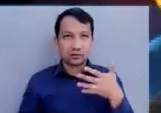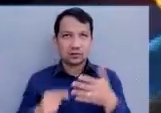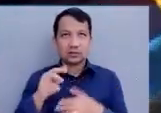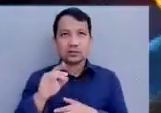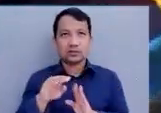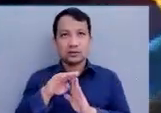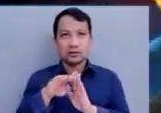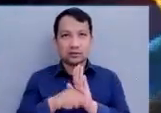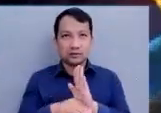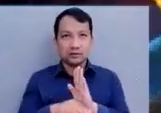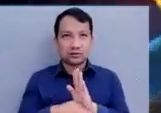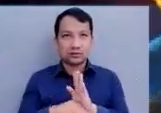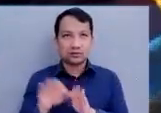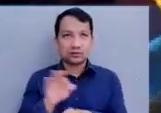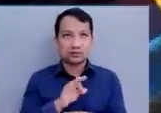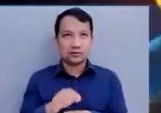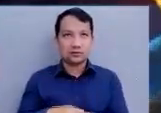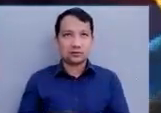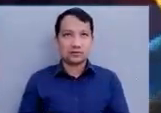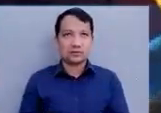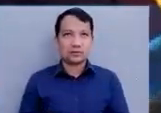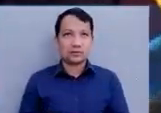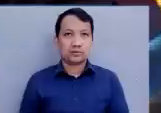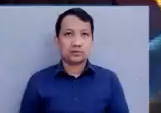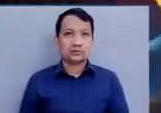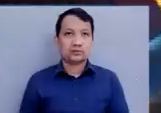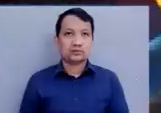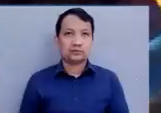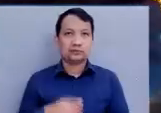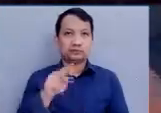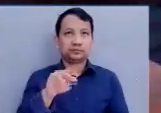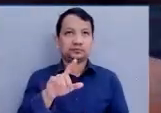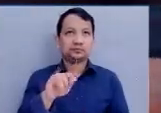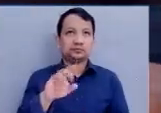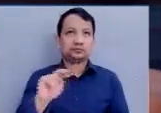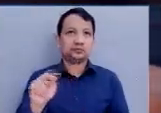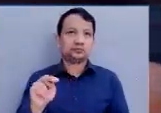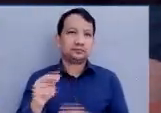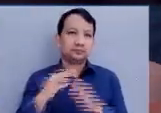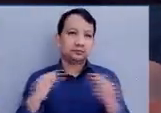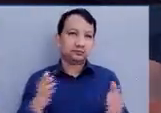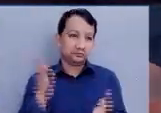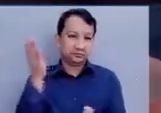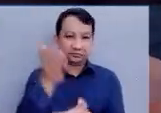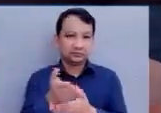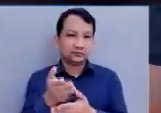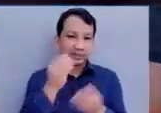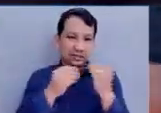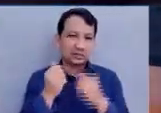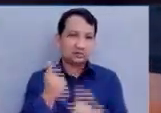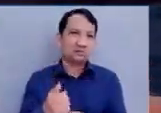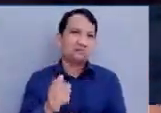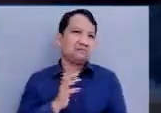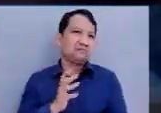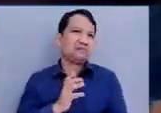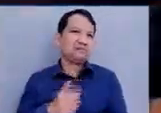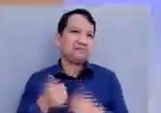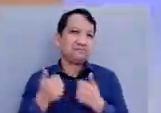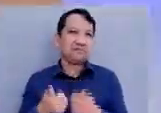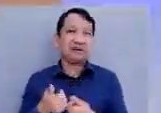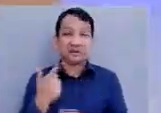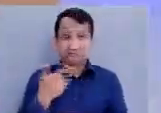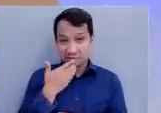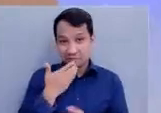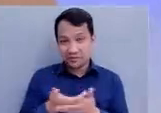and yung mga fun kay um Ano po function hall lang fun h doon kakain galing Maraming maraming salamat sa